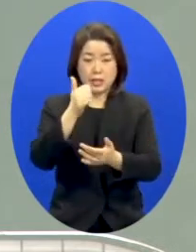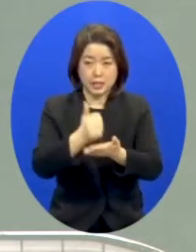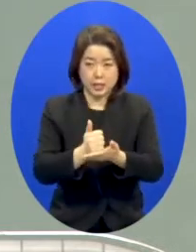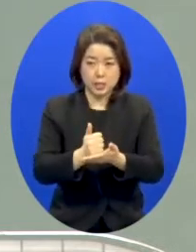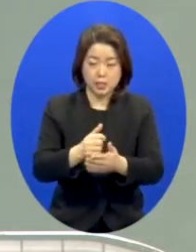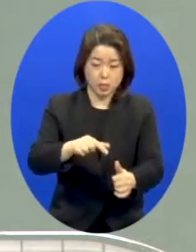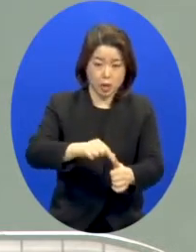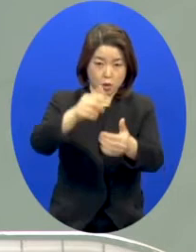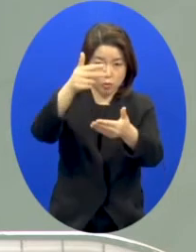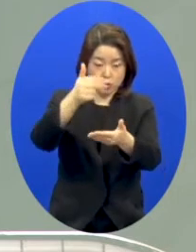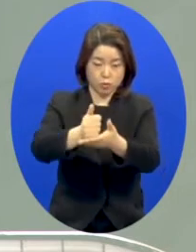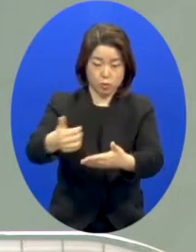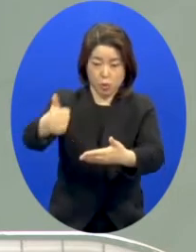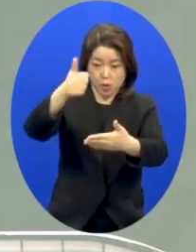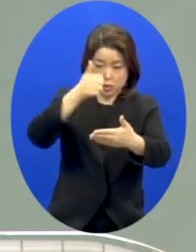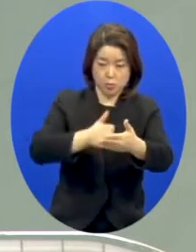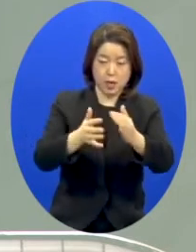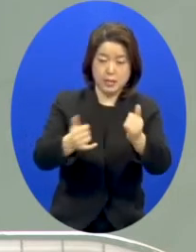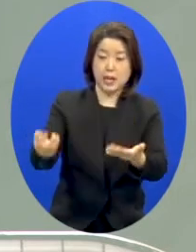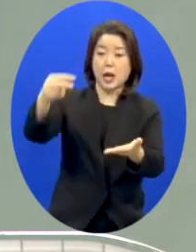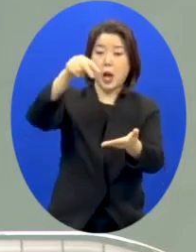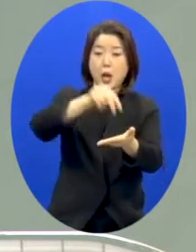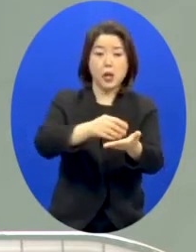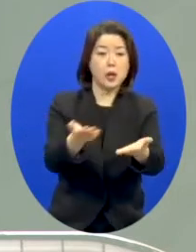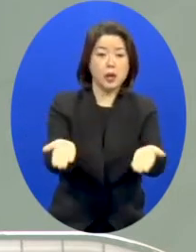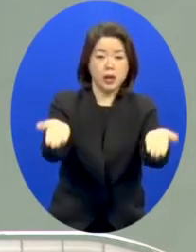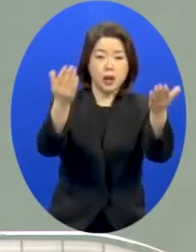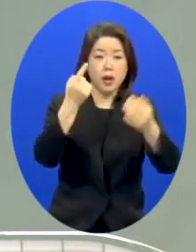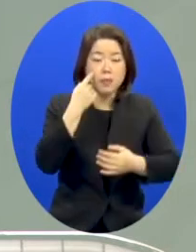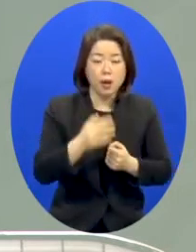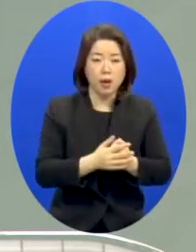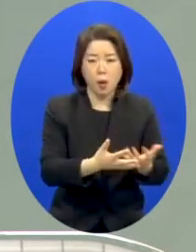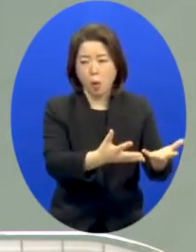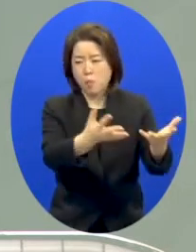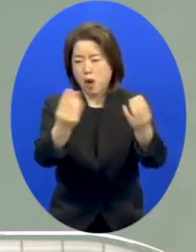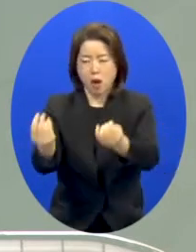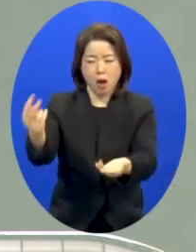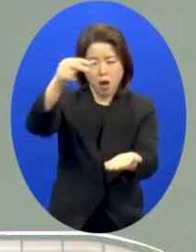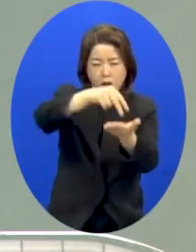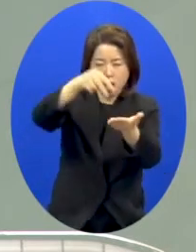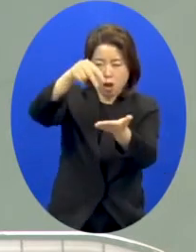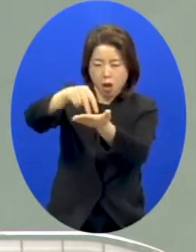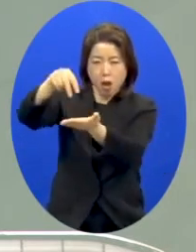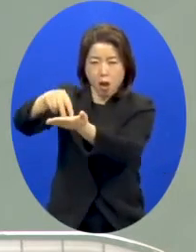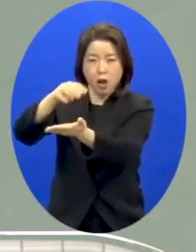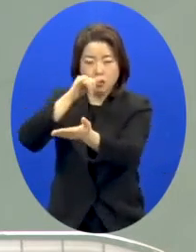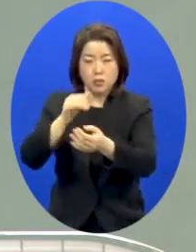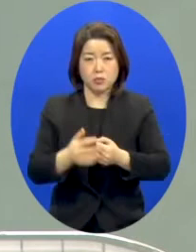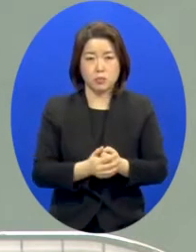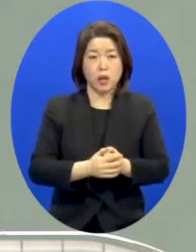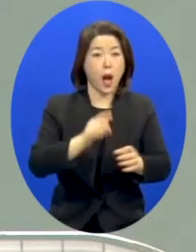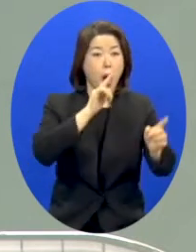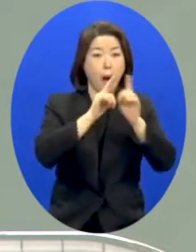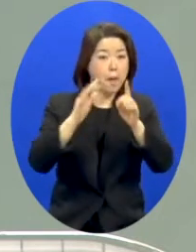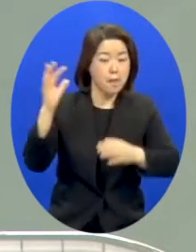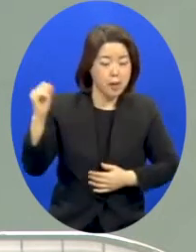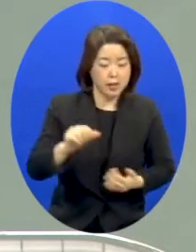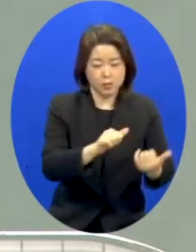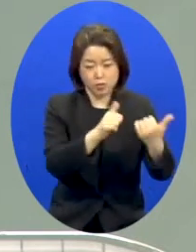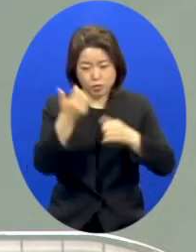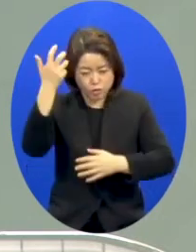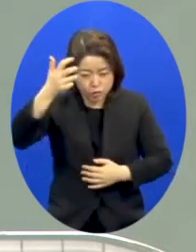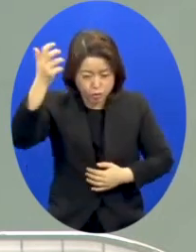분들 이런 하시라고 많은 분들이 일어나셨어요 정말 놀라운 일 아닙니까 말씀이 죽은 영혼을